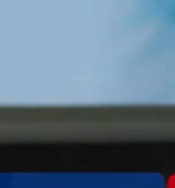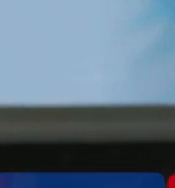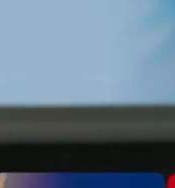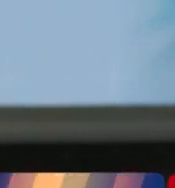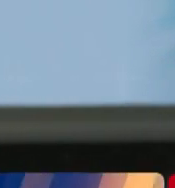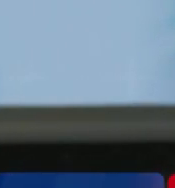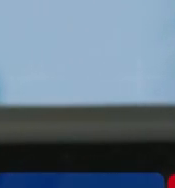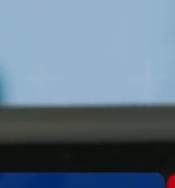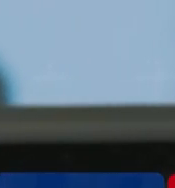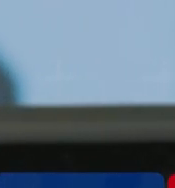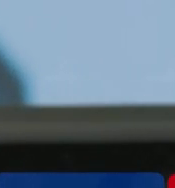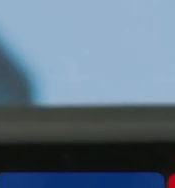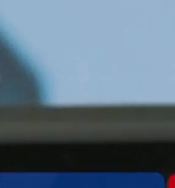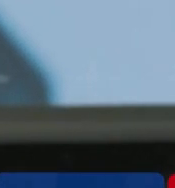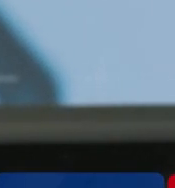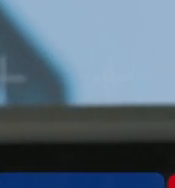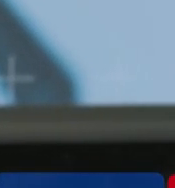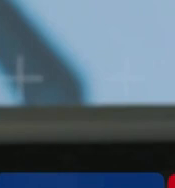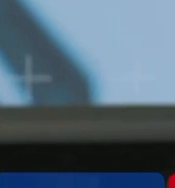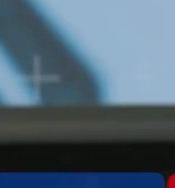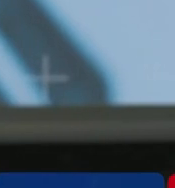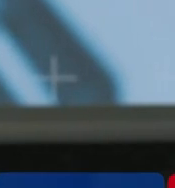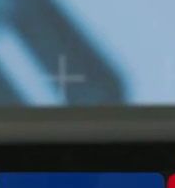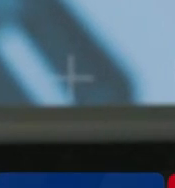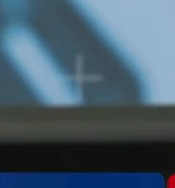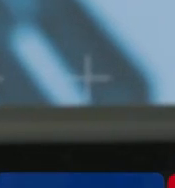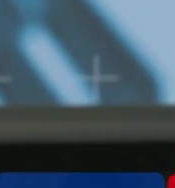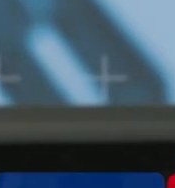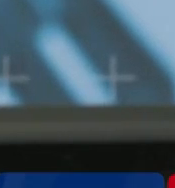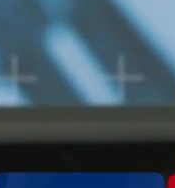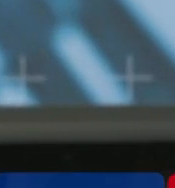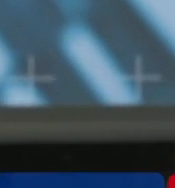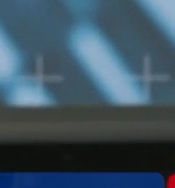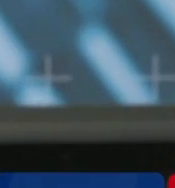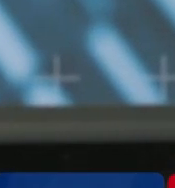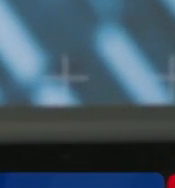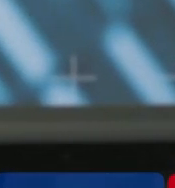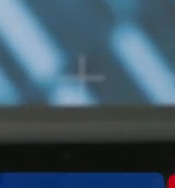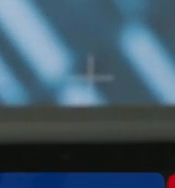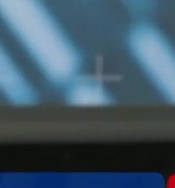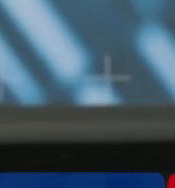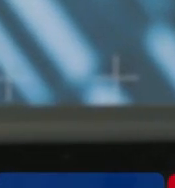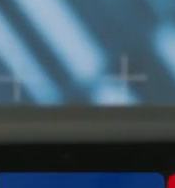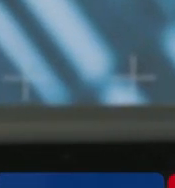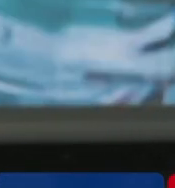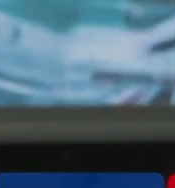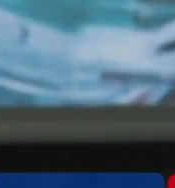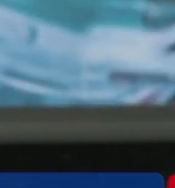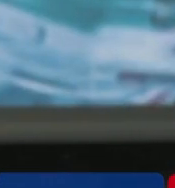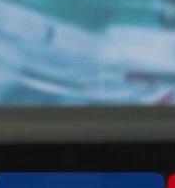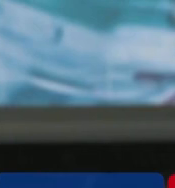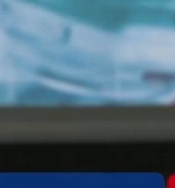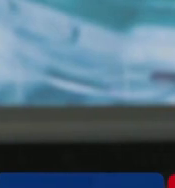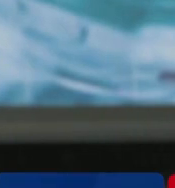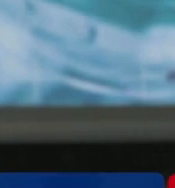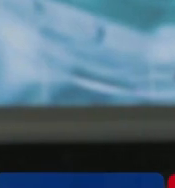wszystko, aby ten wysoki poziom odpowiedzi utrzymać. Adam Giza, kłaniam się dzisiaj wraz z nami. Profesor Jarosław Federowski, prezes Polskiej Federacji Szpitali, a także